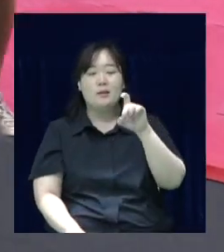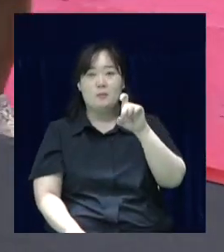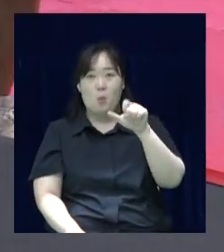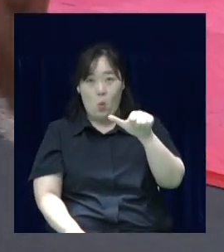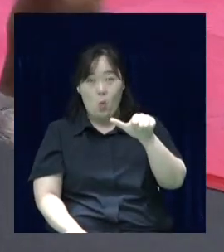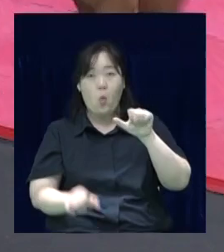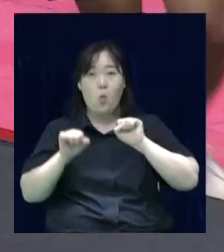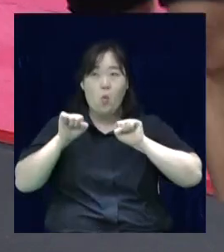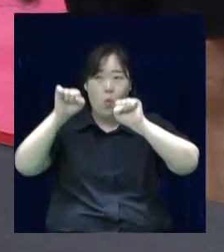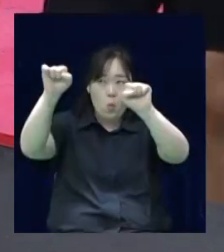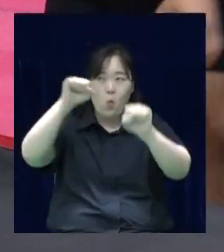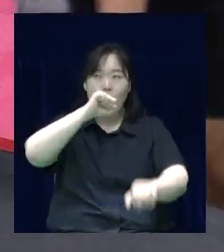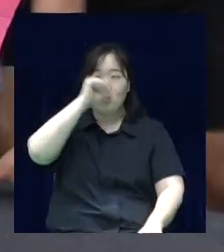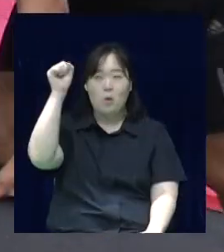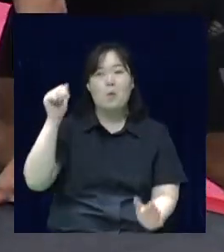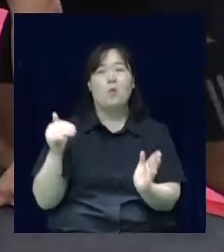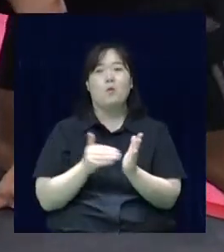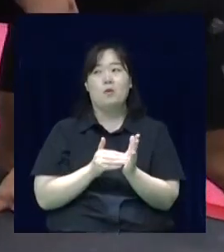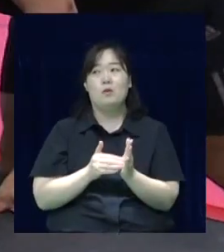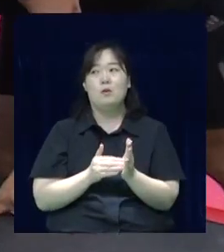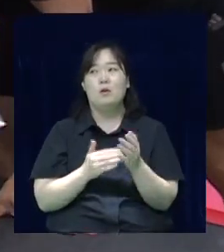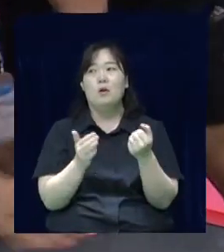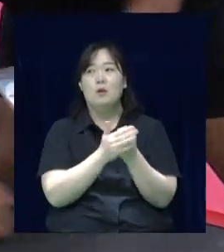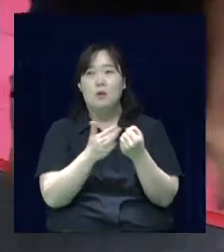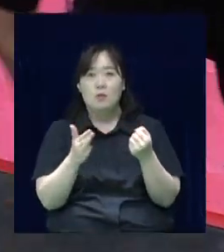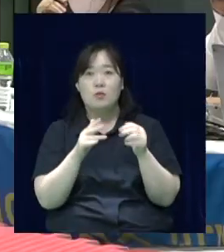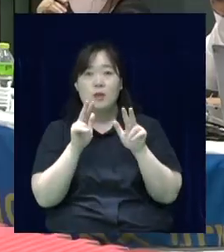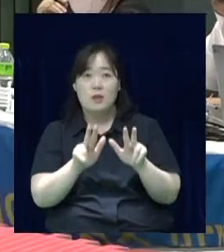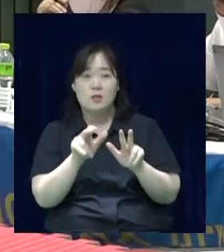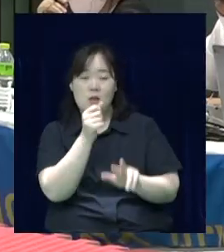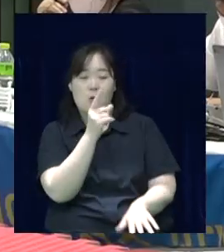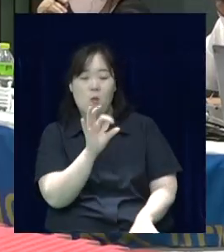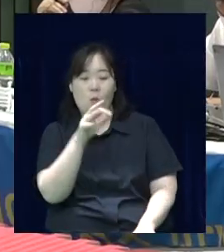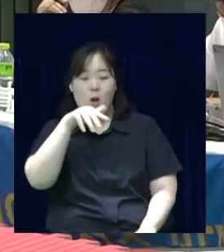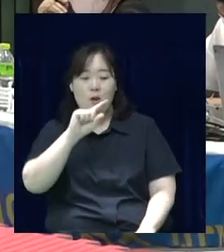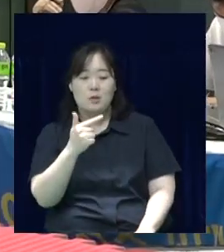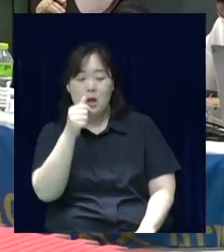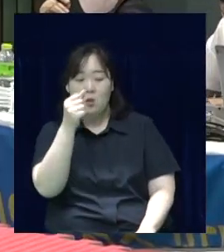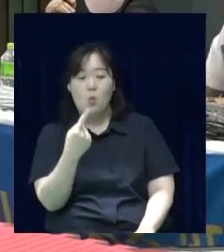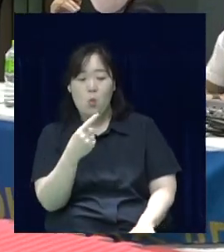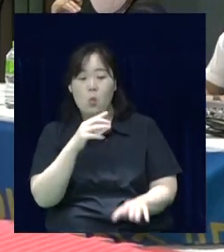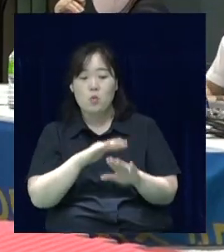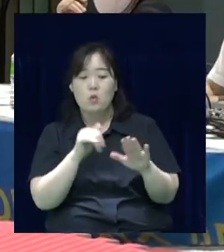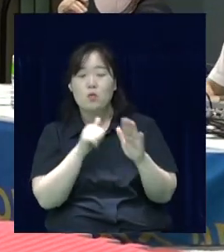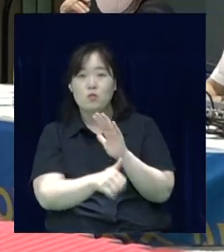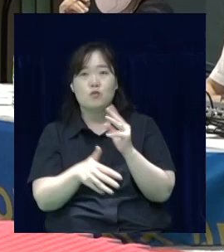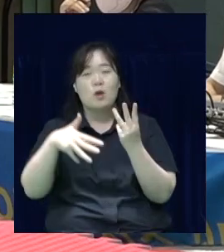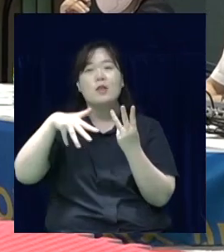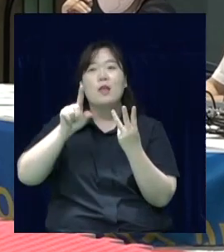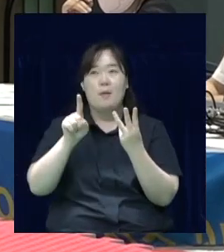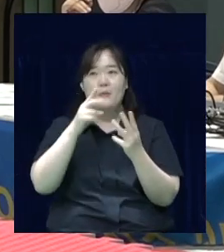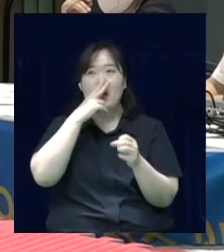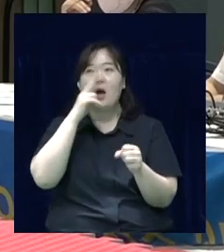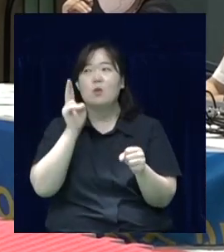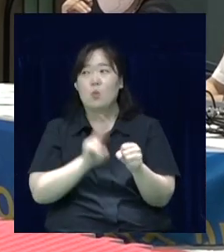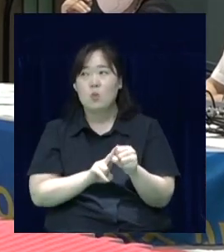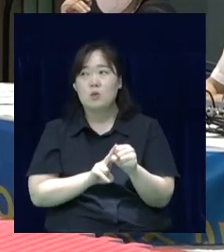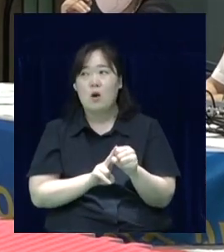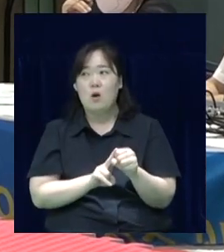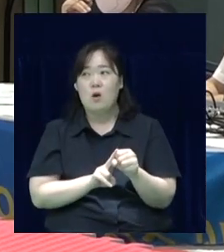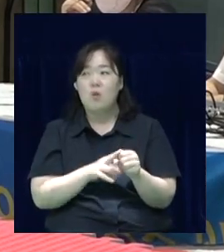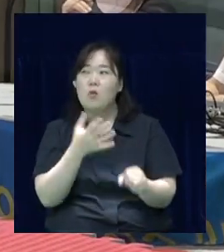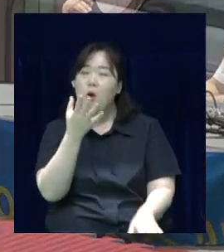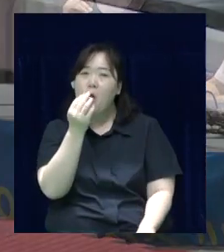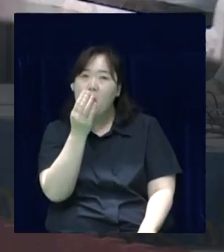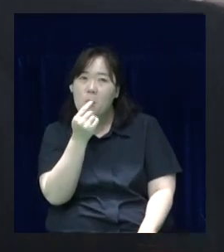자, 이렇게 되면은 황찬우 선수 입장에서는 사실상 지금 이제 3차 시도를 뭐